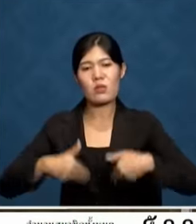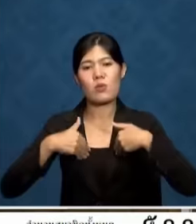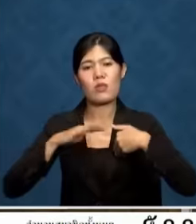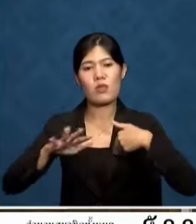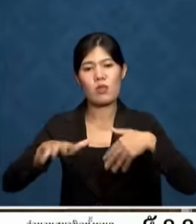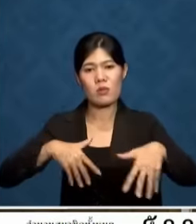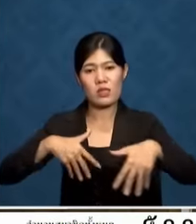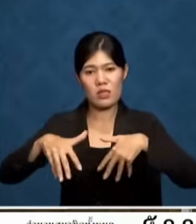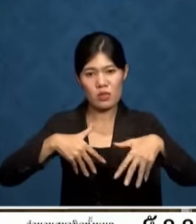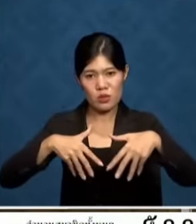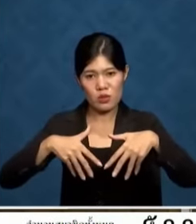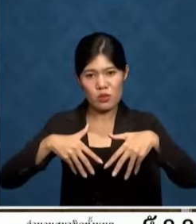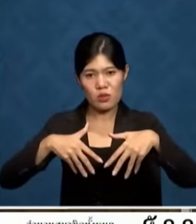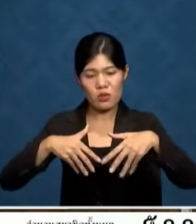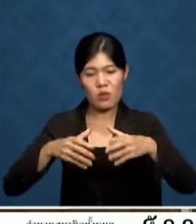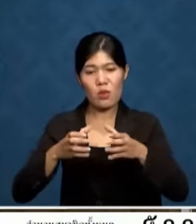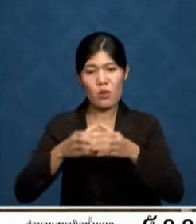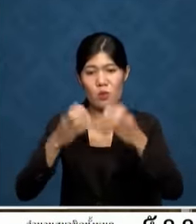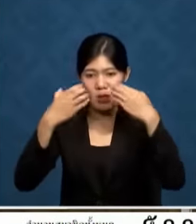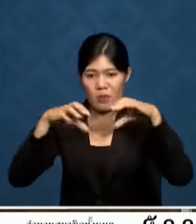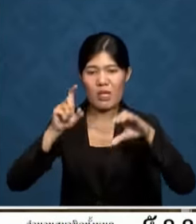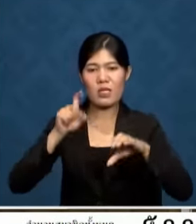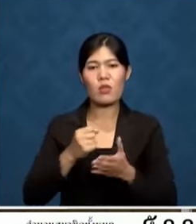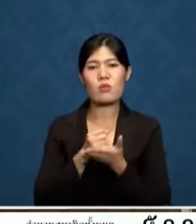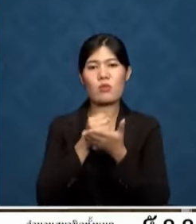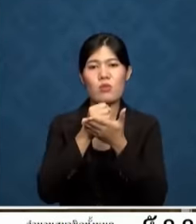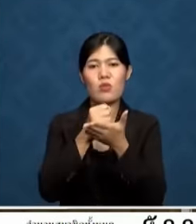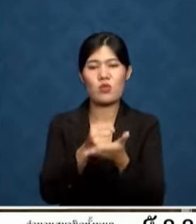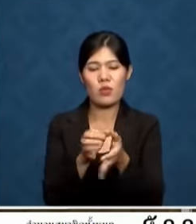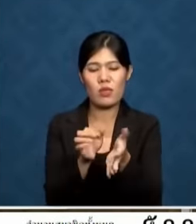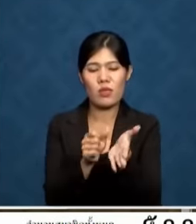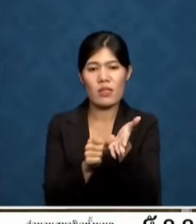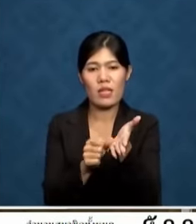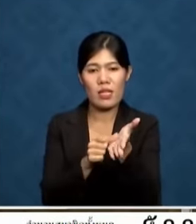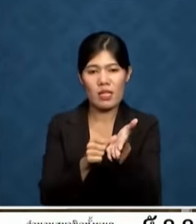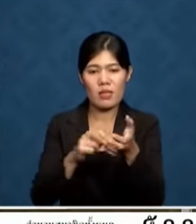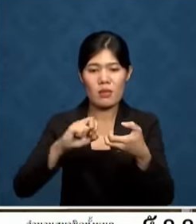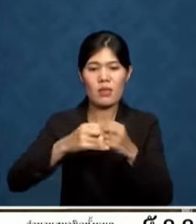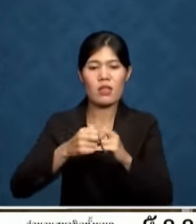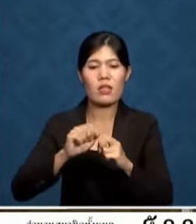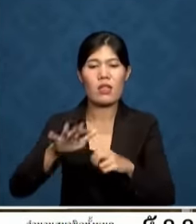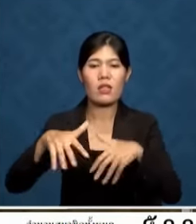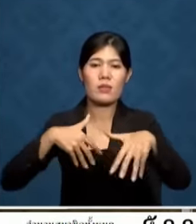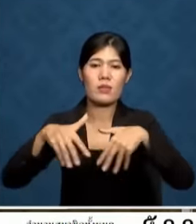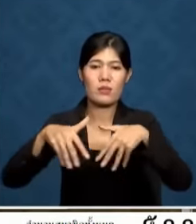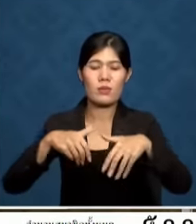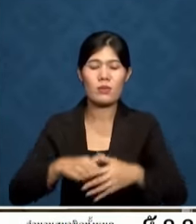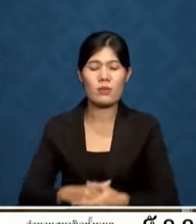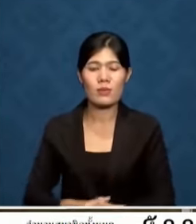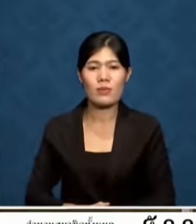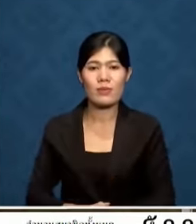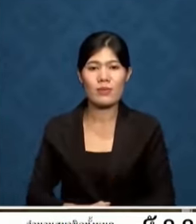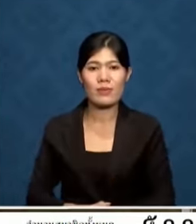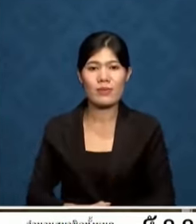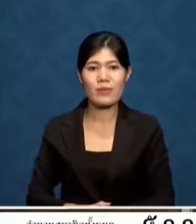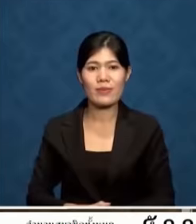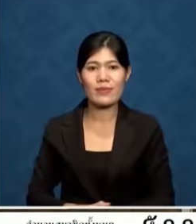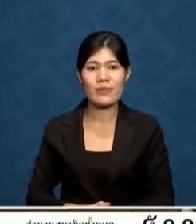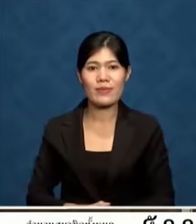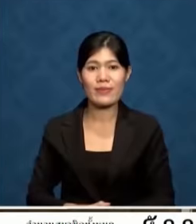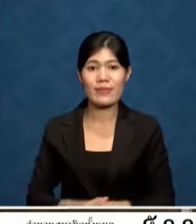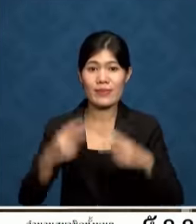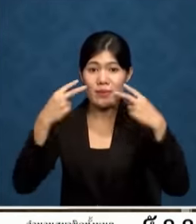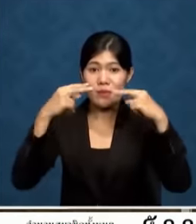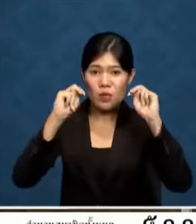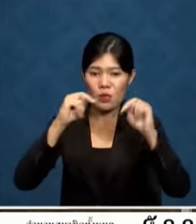ทุ่มเทสพรกำลังลงไปปลดทุก์ให้กับประชาชนเท่านั้นแหละครับนายกรัฐมนตรี